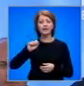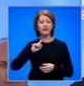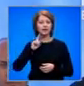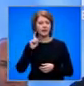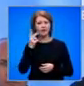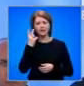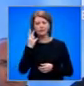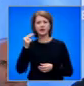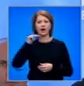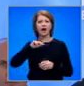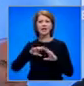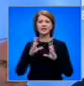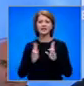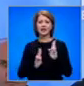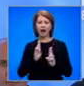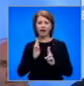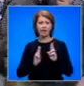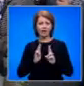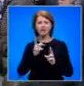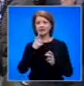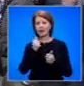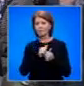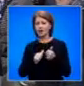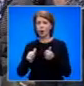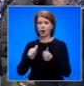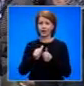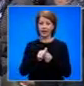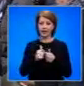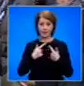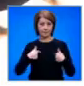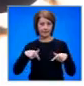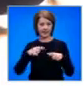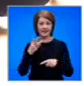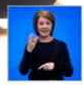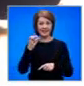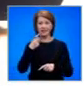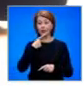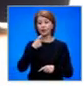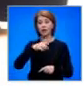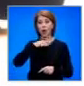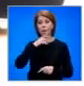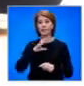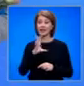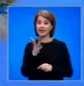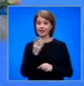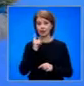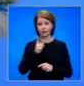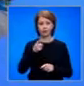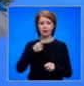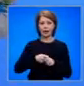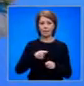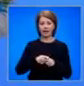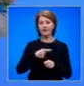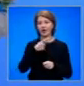за националните цели и приоритети. Ние с нашия 30-годишен опит заедно можем да направим много,